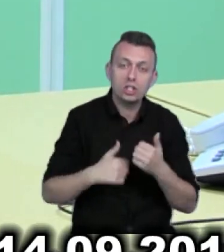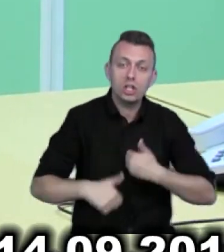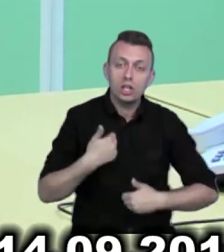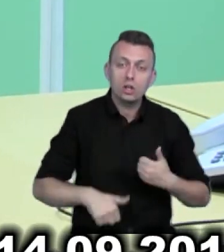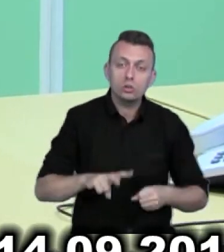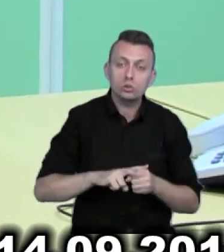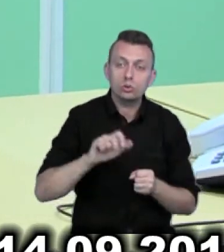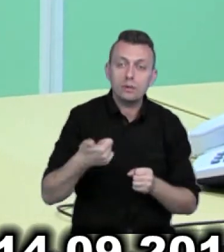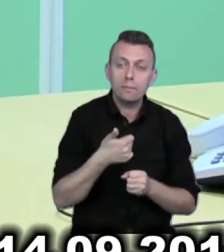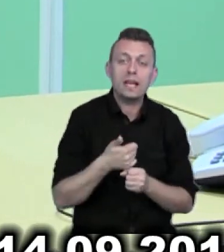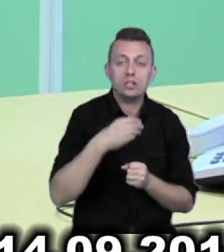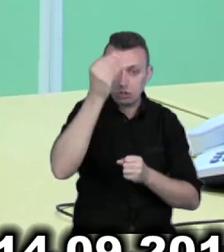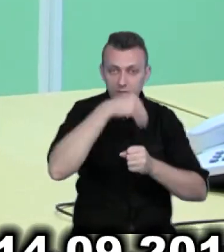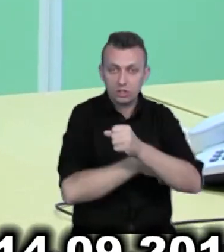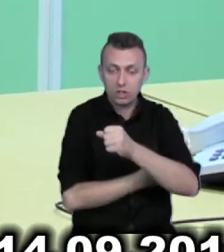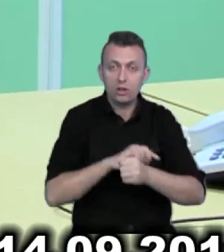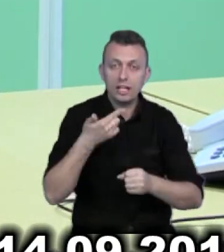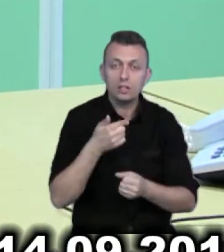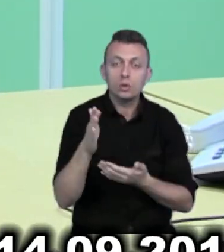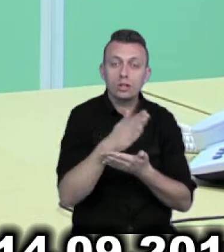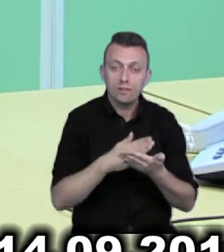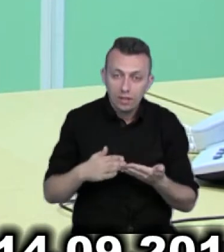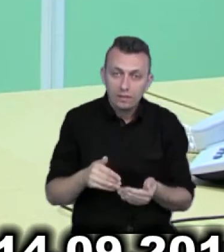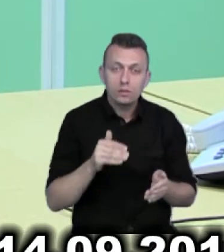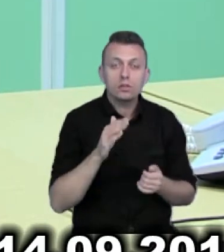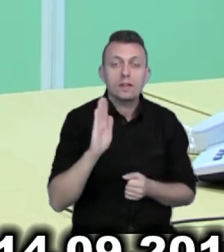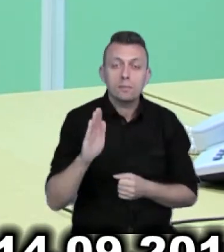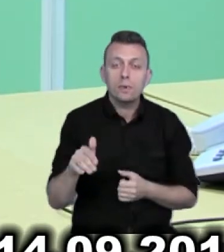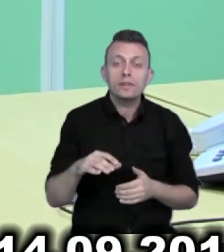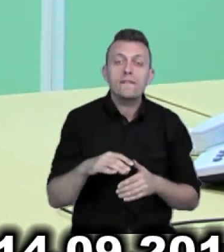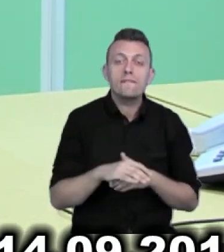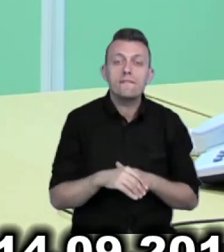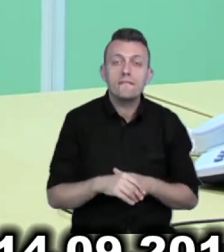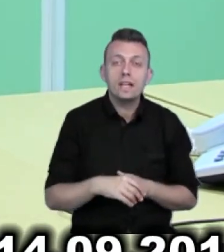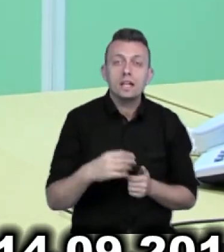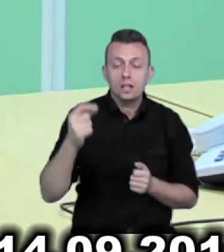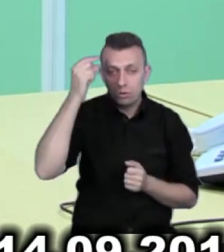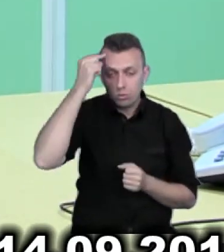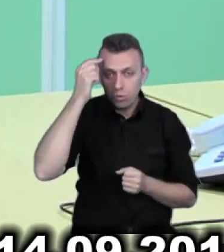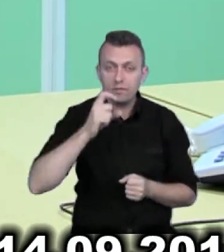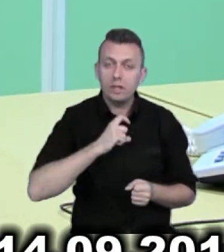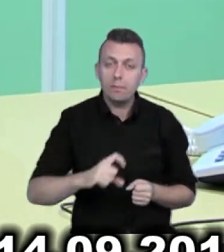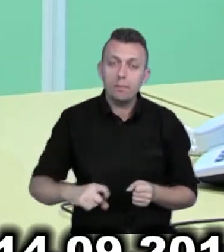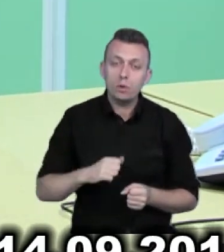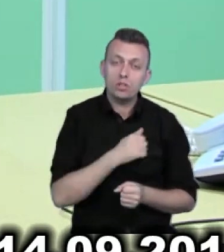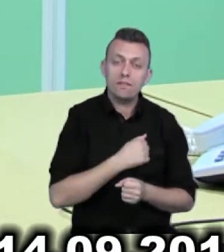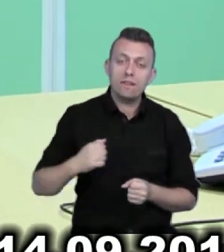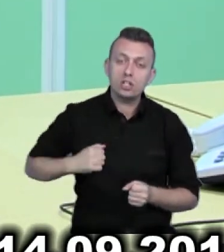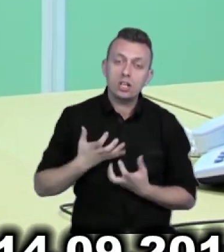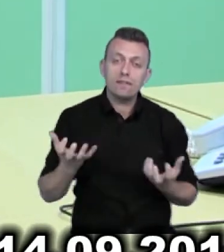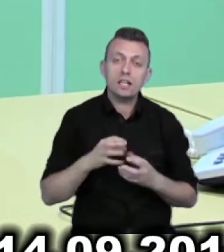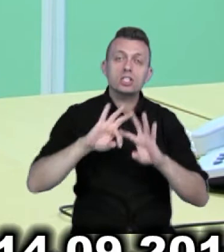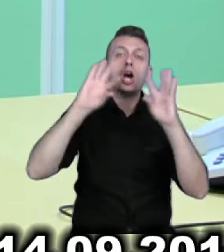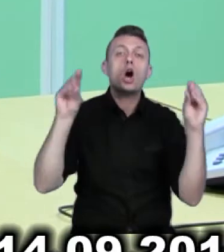wojewódzkim. No i najlepsza reprezentacja województwa jedzie do Centrali ZUS w Warszawie, gdzie bierze udział w ogólnokrajowym